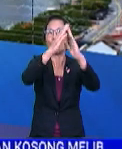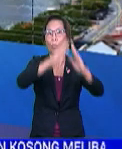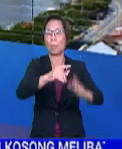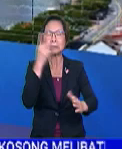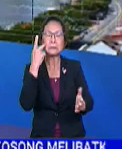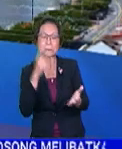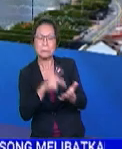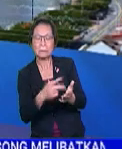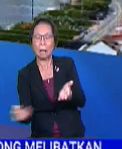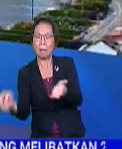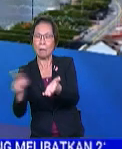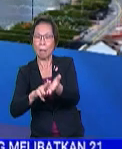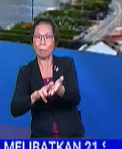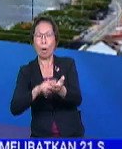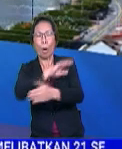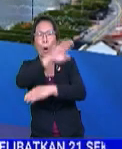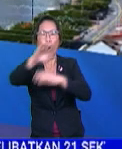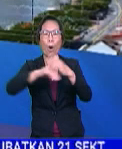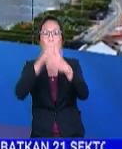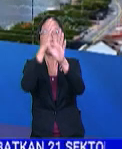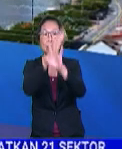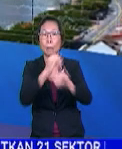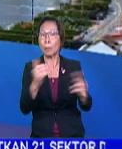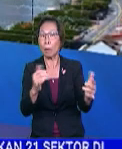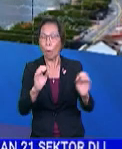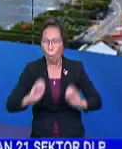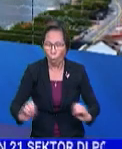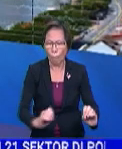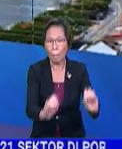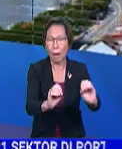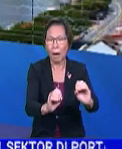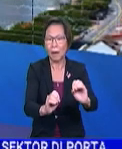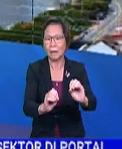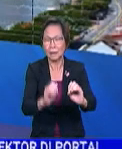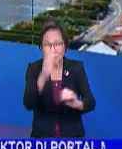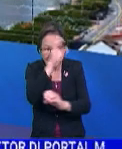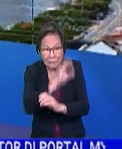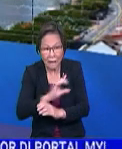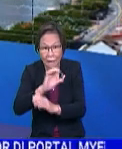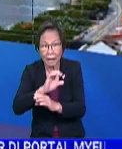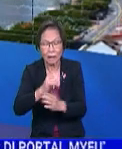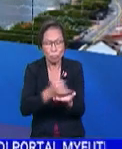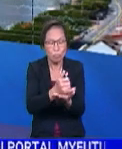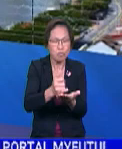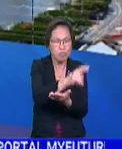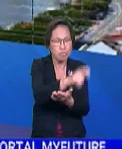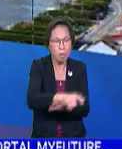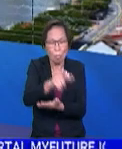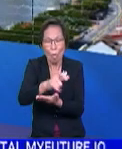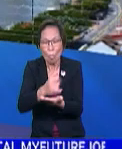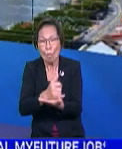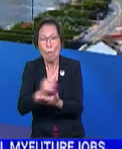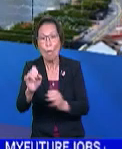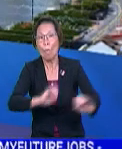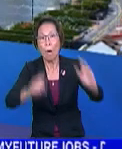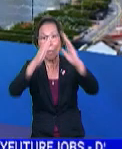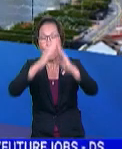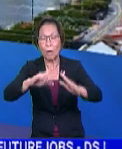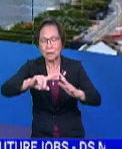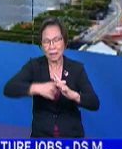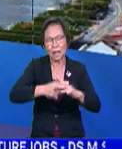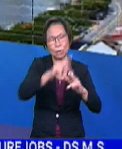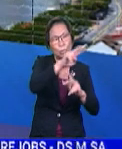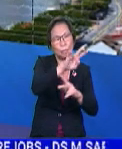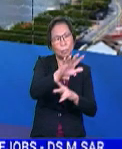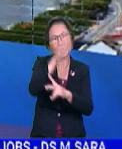dan didaftarkan di seluruh Sarawak melalui operasi cerapan gelandangan di semua bahagian yang dilaksana sejak 25